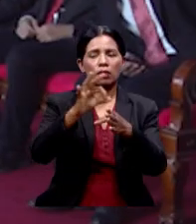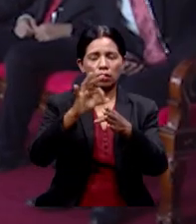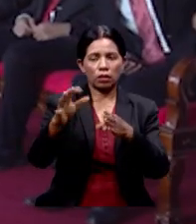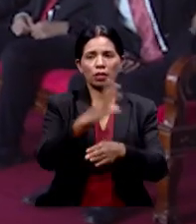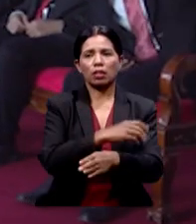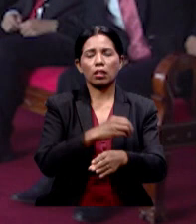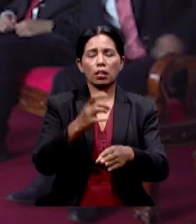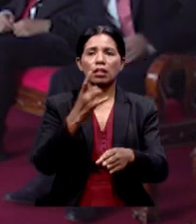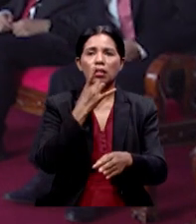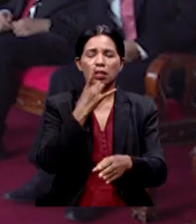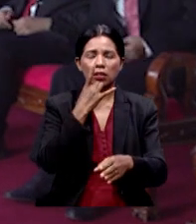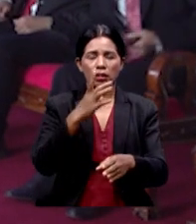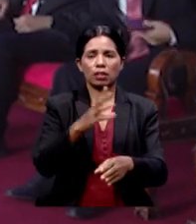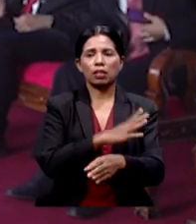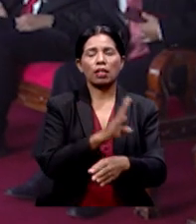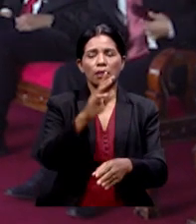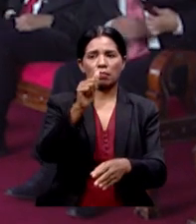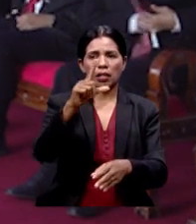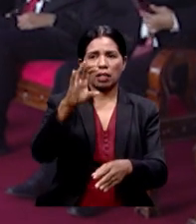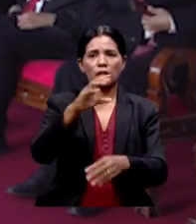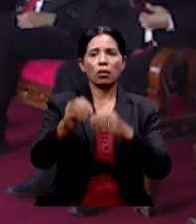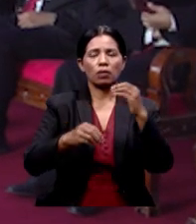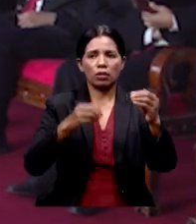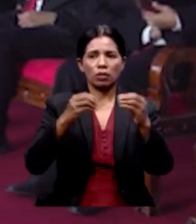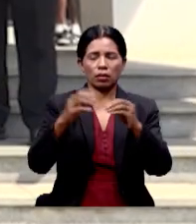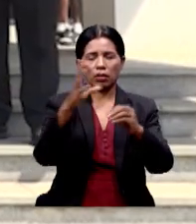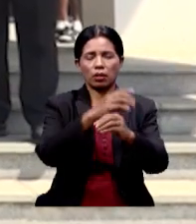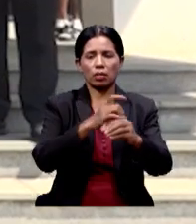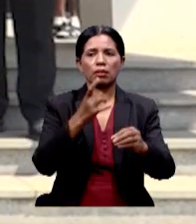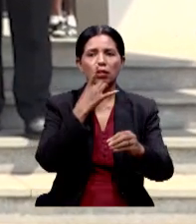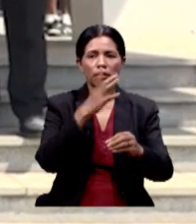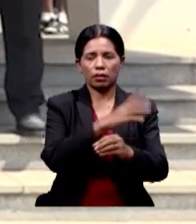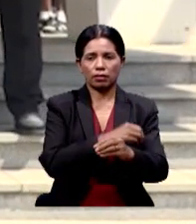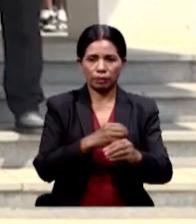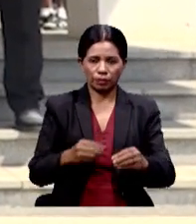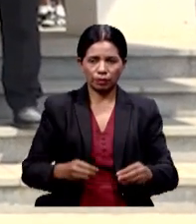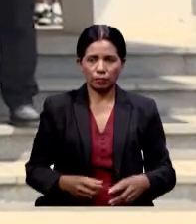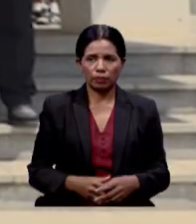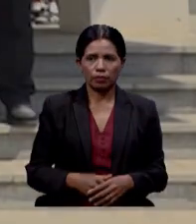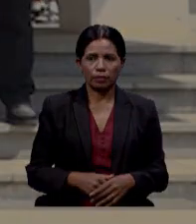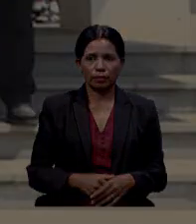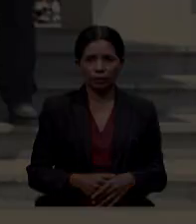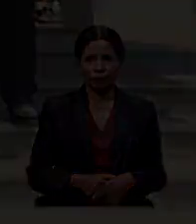perusahaan listrik negara Bali konaba sistema energia elektrika. Celina Lopes, Agustinho da Costa, GMN.